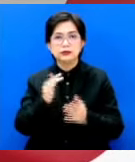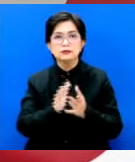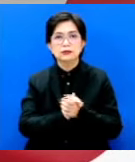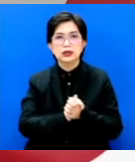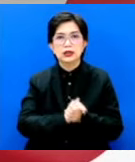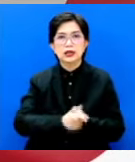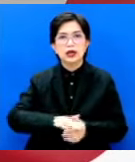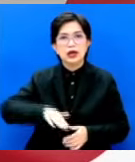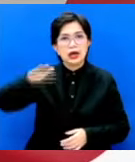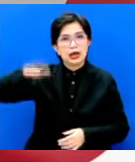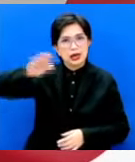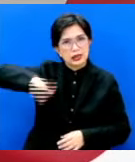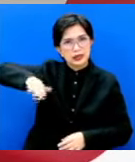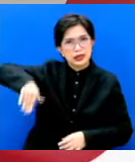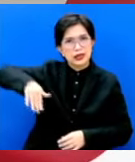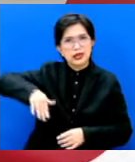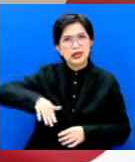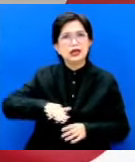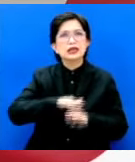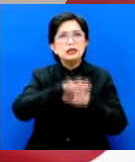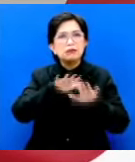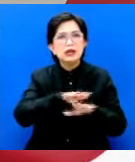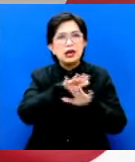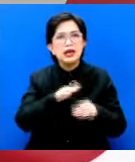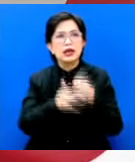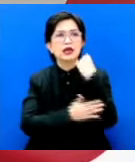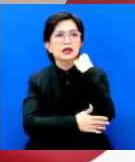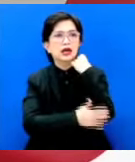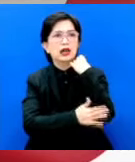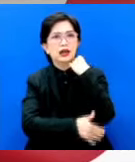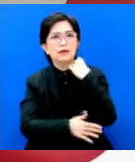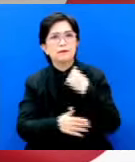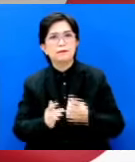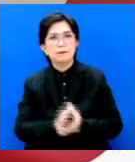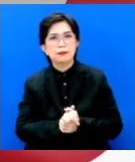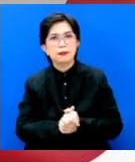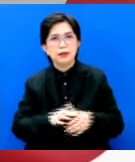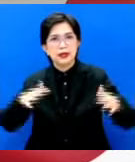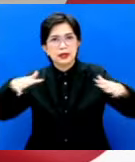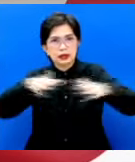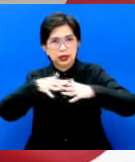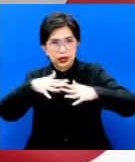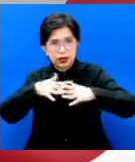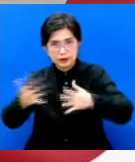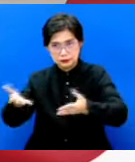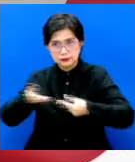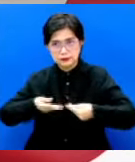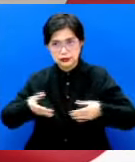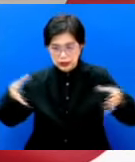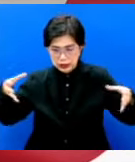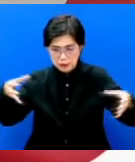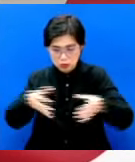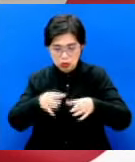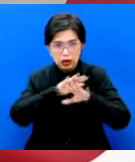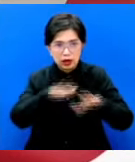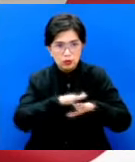Jadi,inilahyang diurusolehnegara,dankami akanmencaritempatdimanaBapakPondok memberikamitanahuntukmenampungmereka,